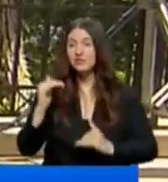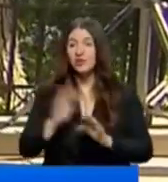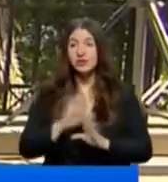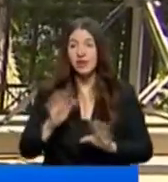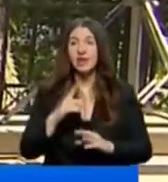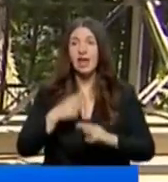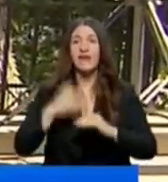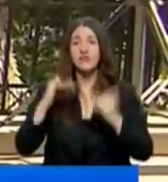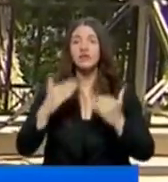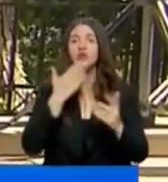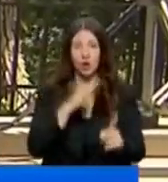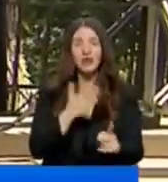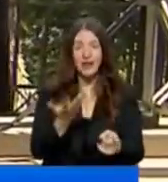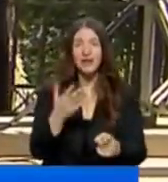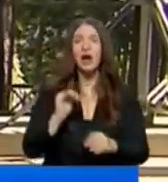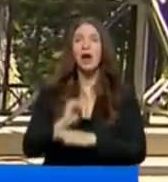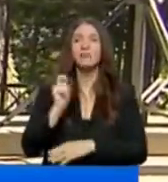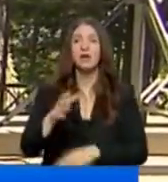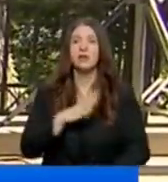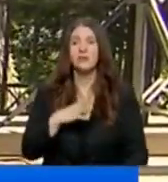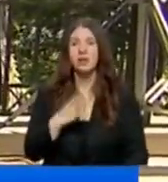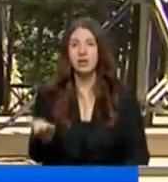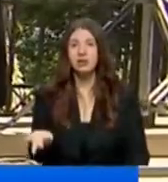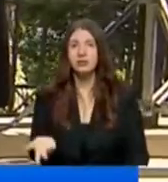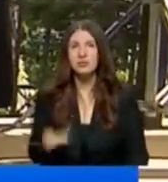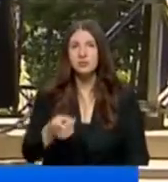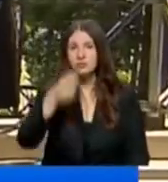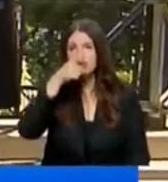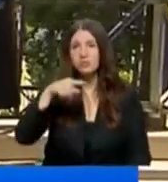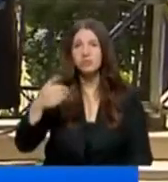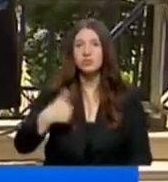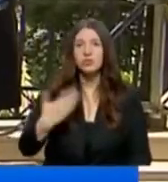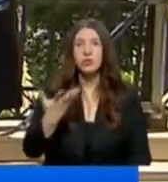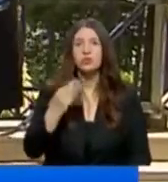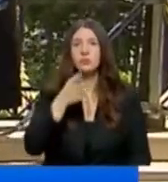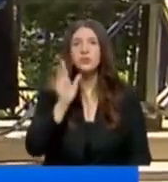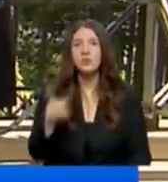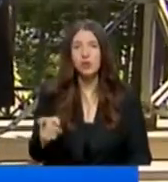yani enflasyon yok, hayat pahalılığı var. Ya bu TÜİK'in ne olduğunu da bilmiyorum.